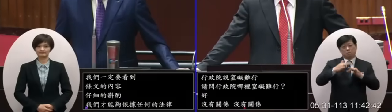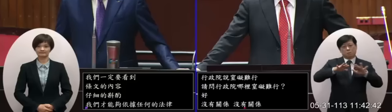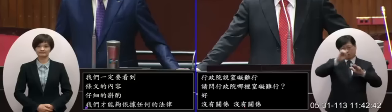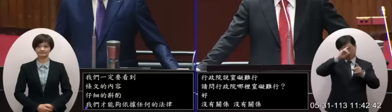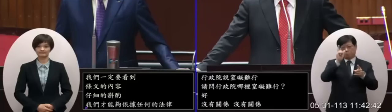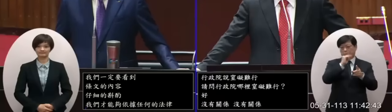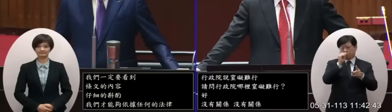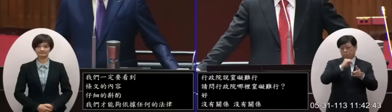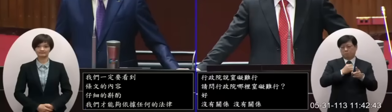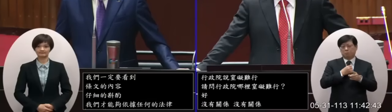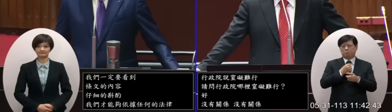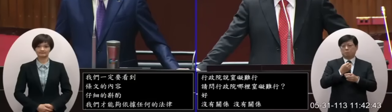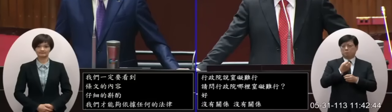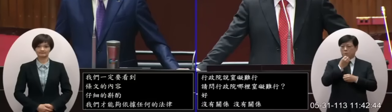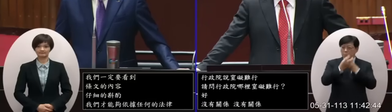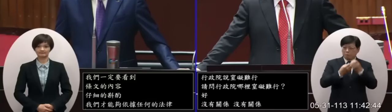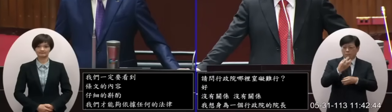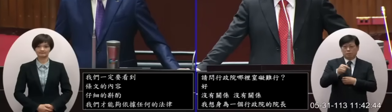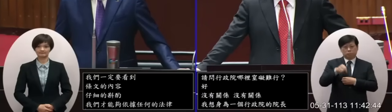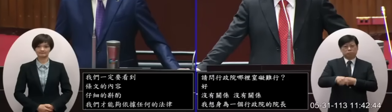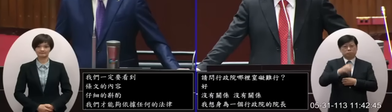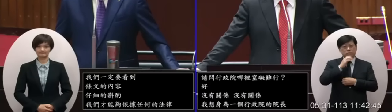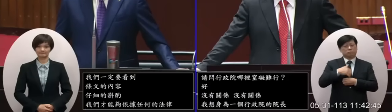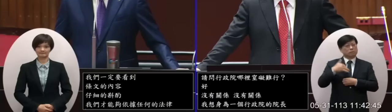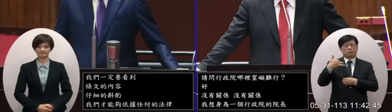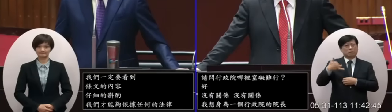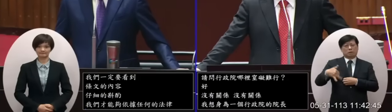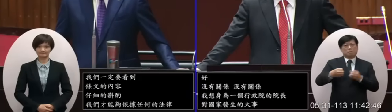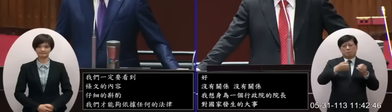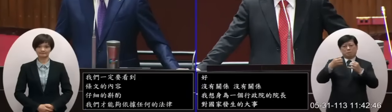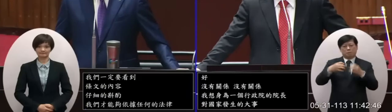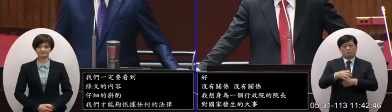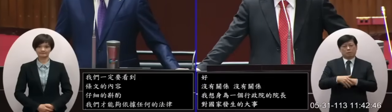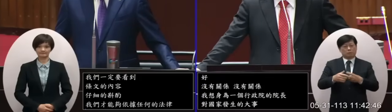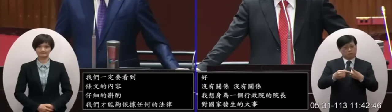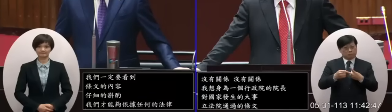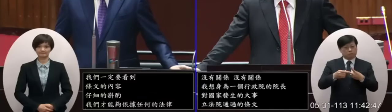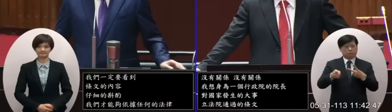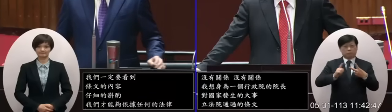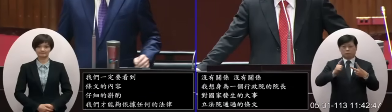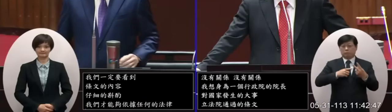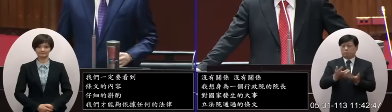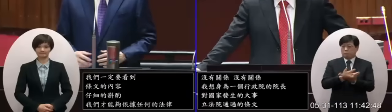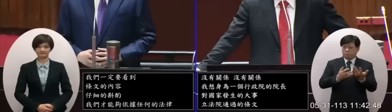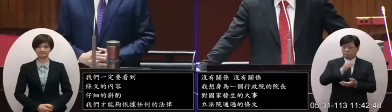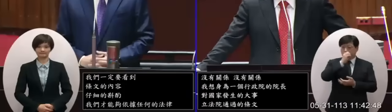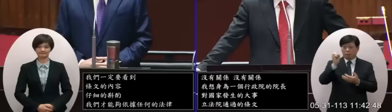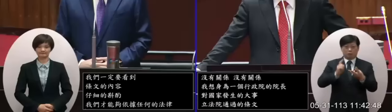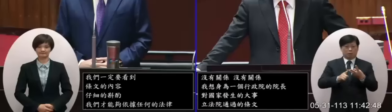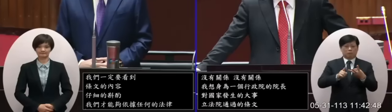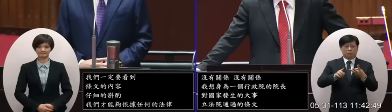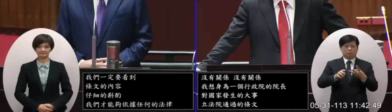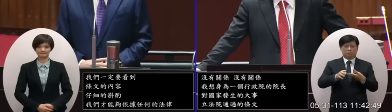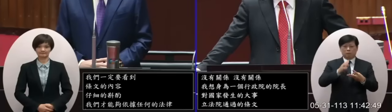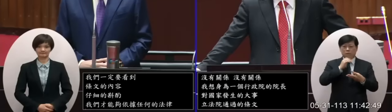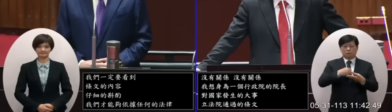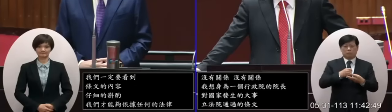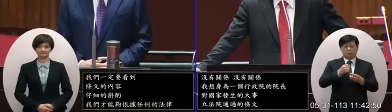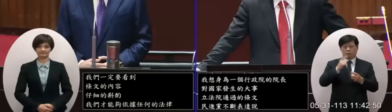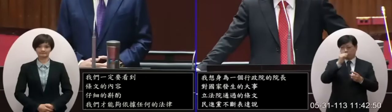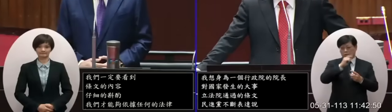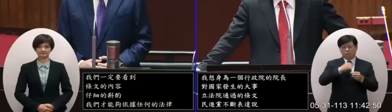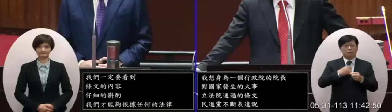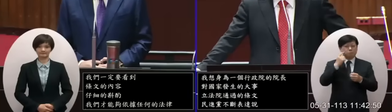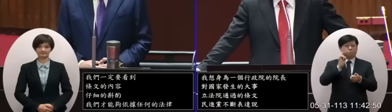达说这个是没有经过讨论啊，没有经过协商，没有经过，放了漫天的